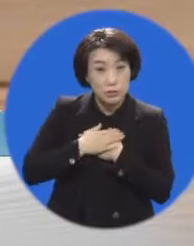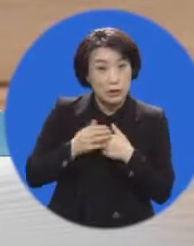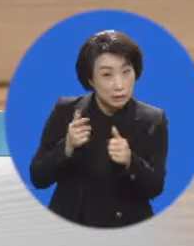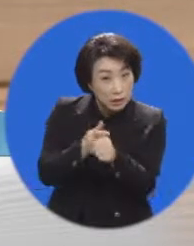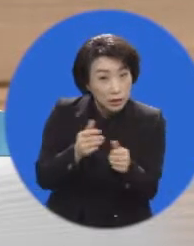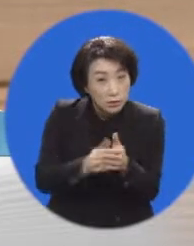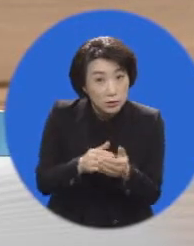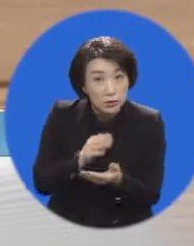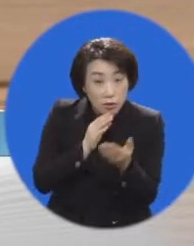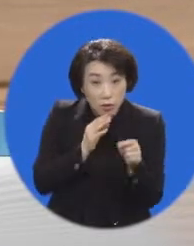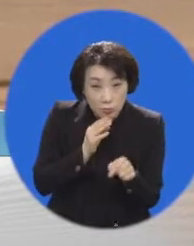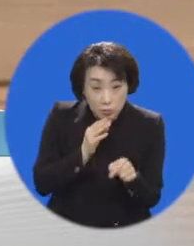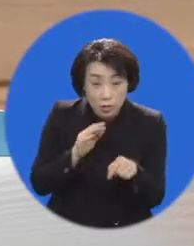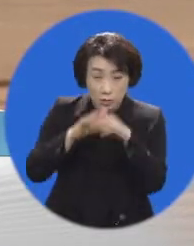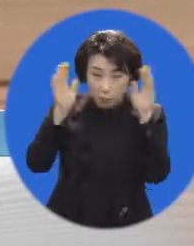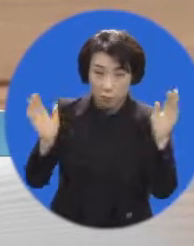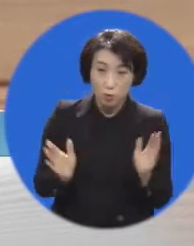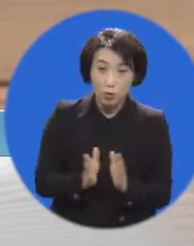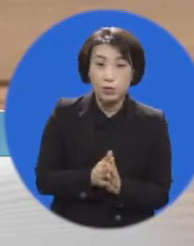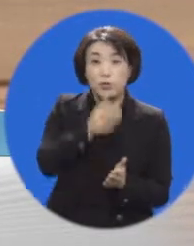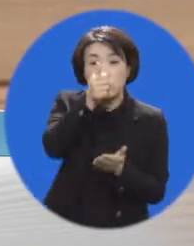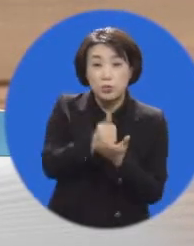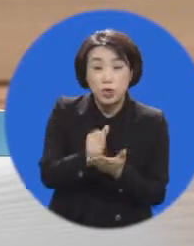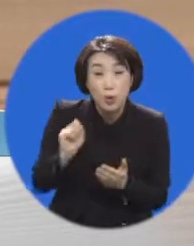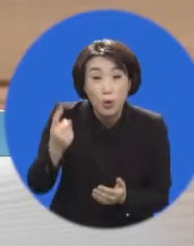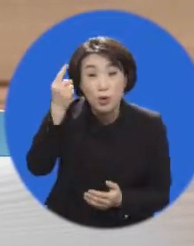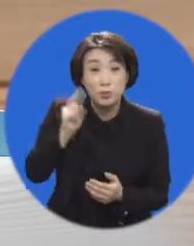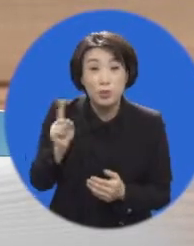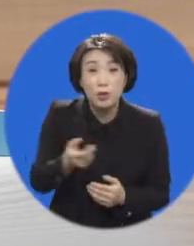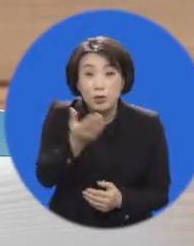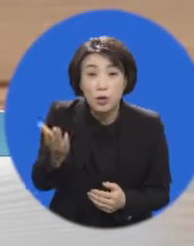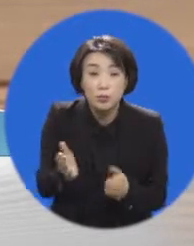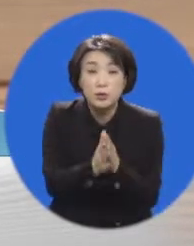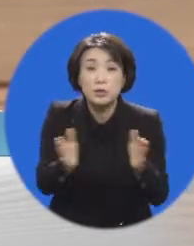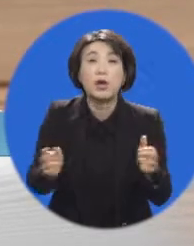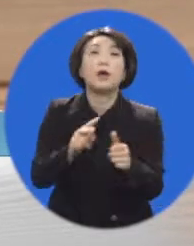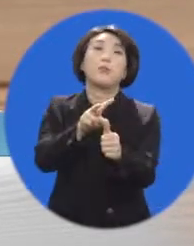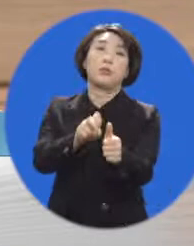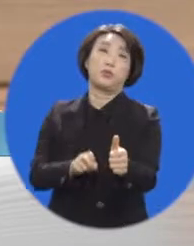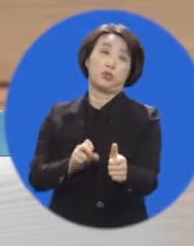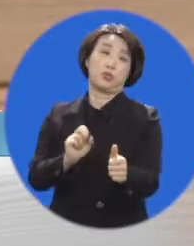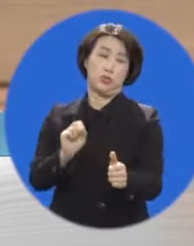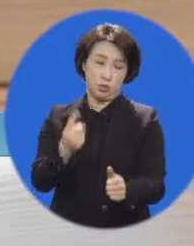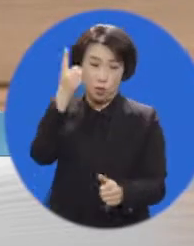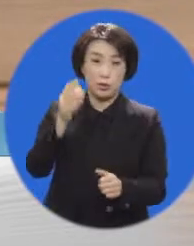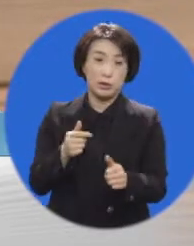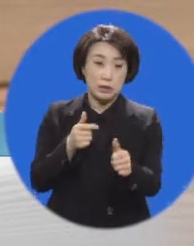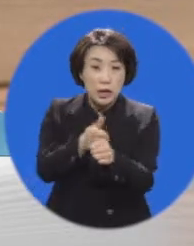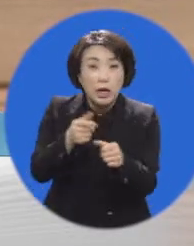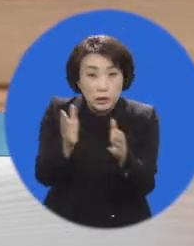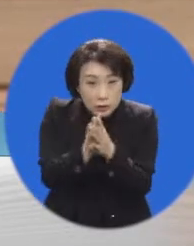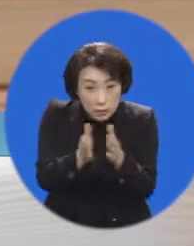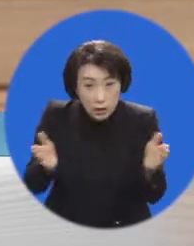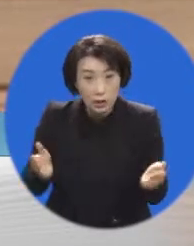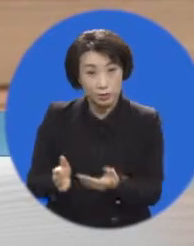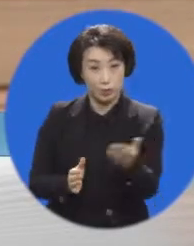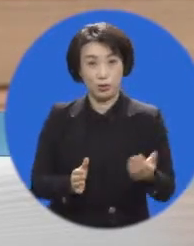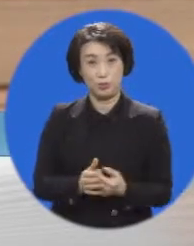살인자. 모든 죄는 어디서부터 오느냐? 미움에서부터 살인이 시작된다 이